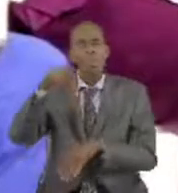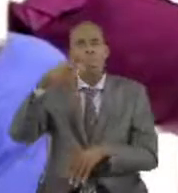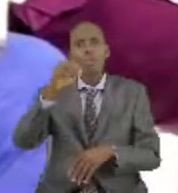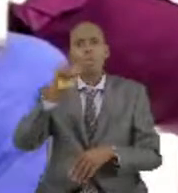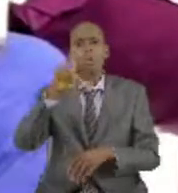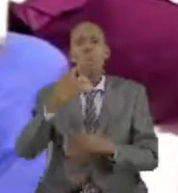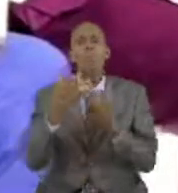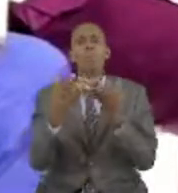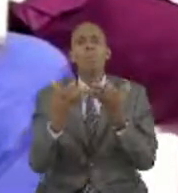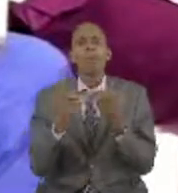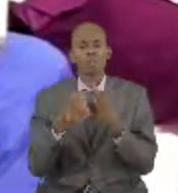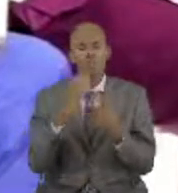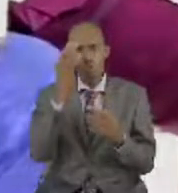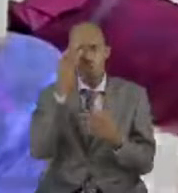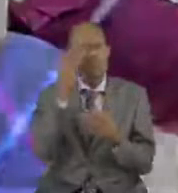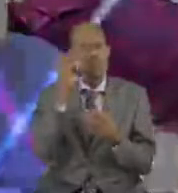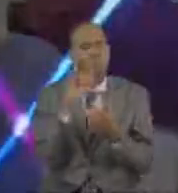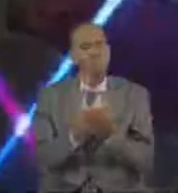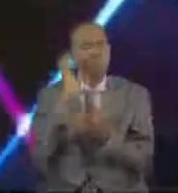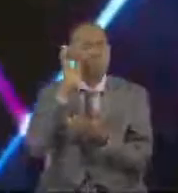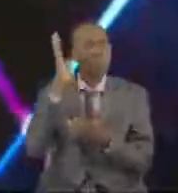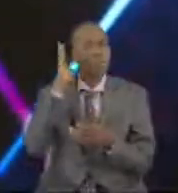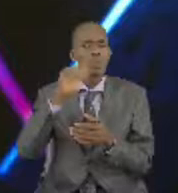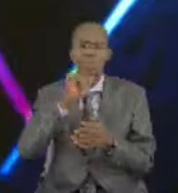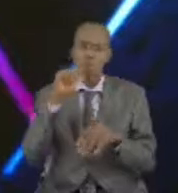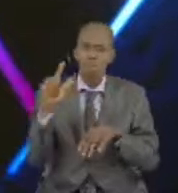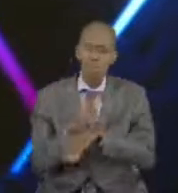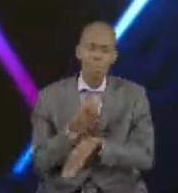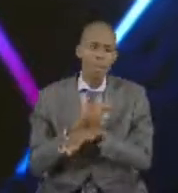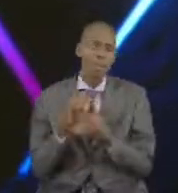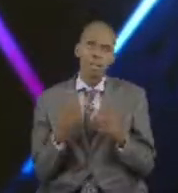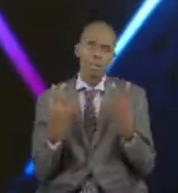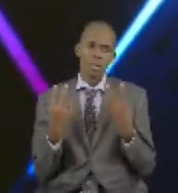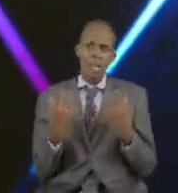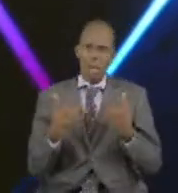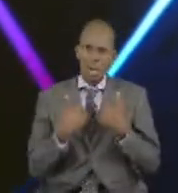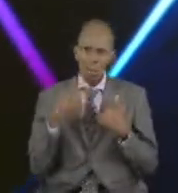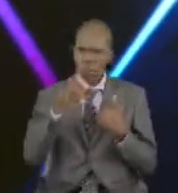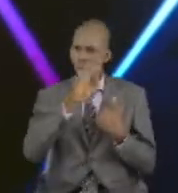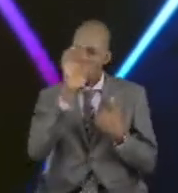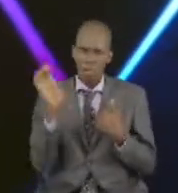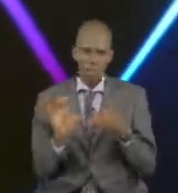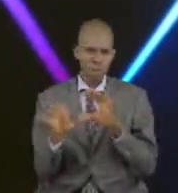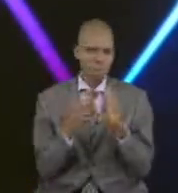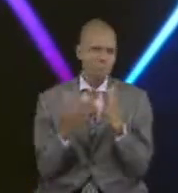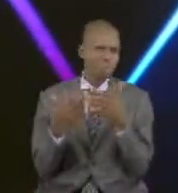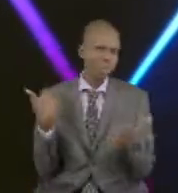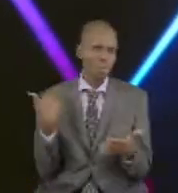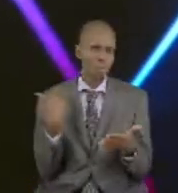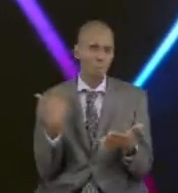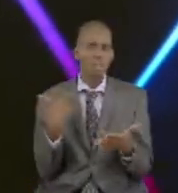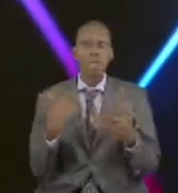savoir que afin de ne pas travailler en vain, est-ce que vous comparez vos notes avec d'autres personnes? Est-ce